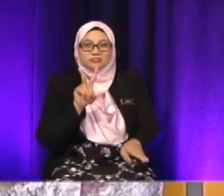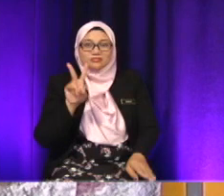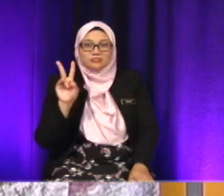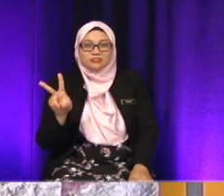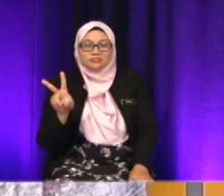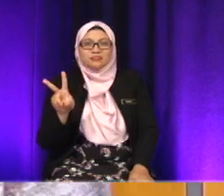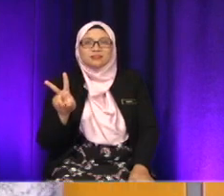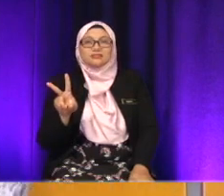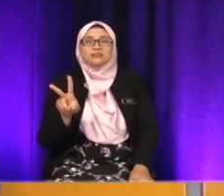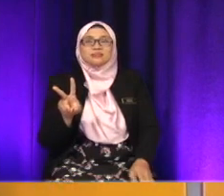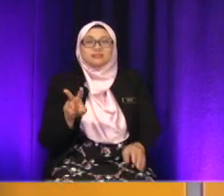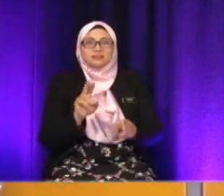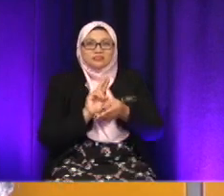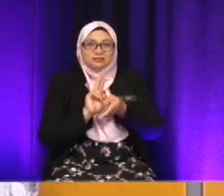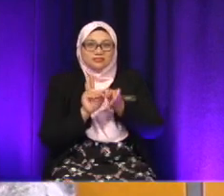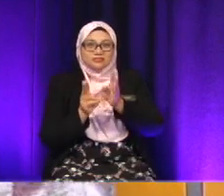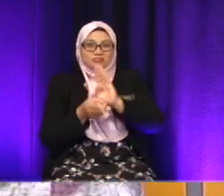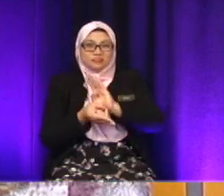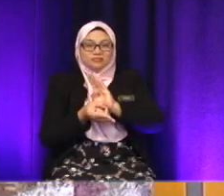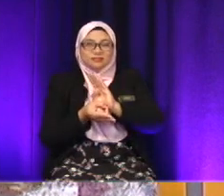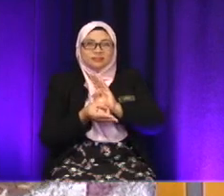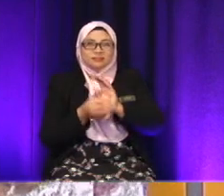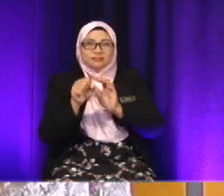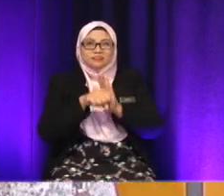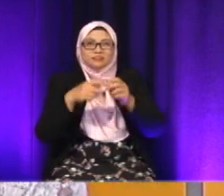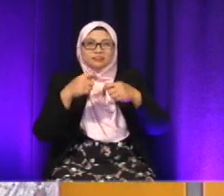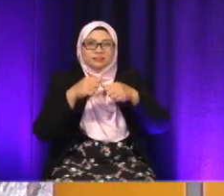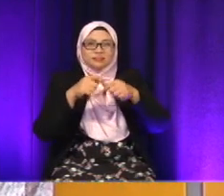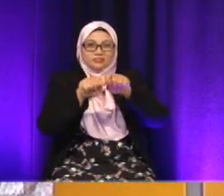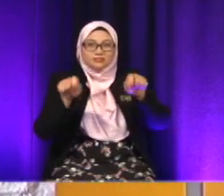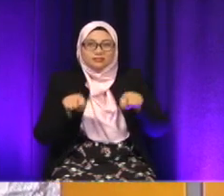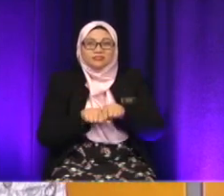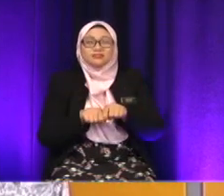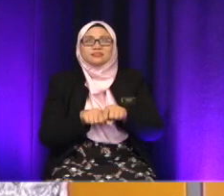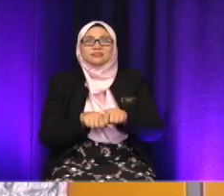setempat Oke kita tengok guna obat